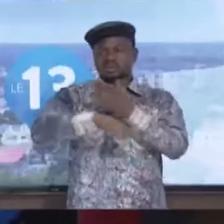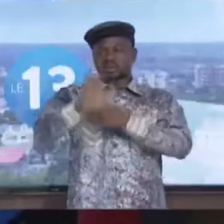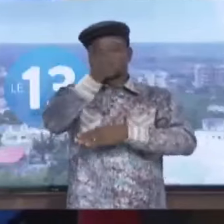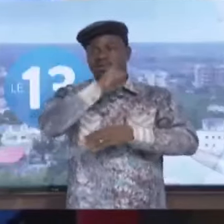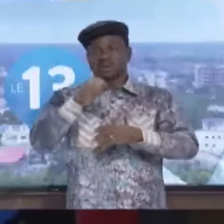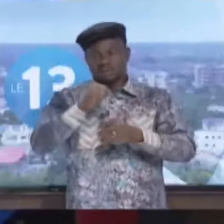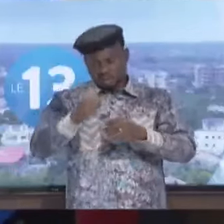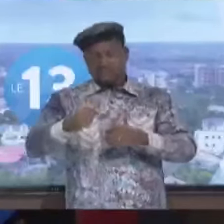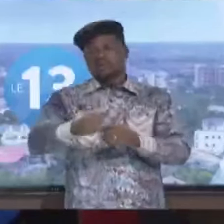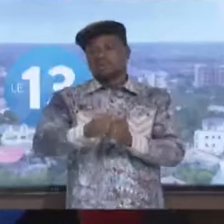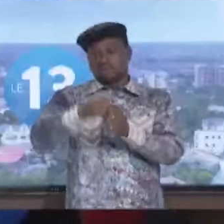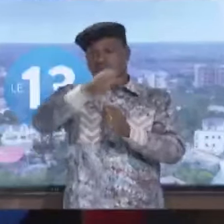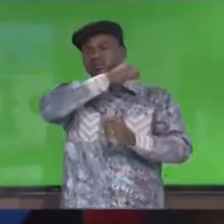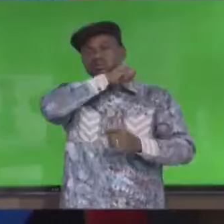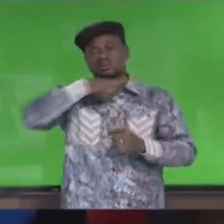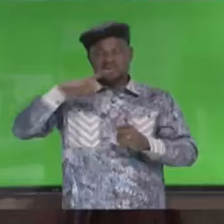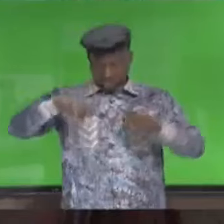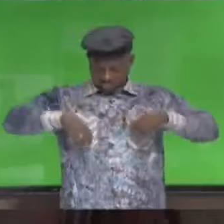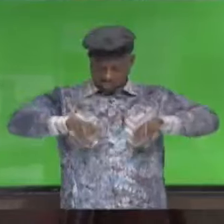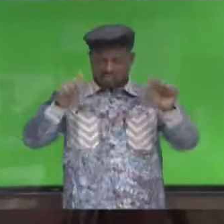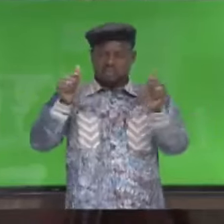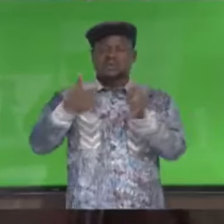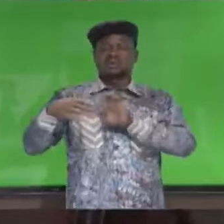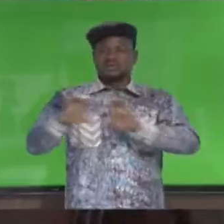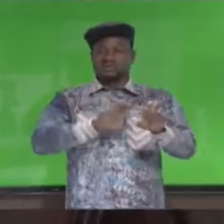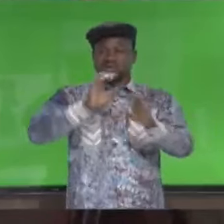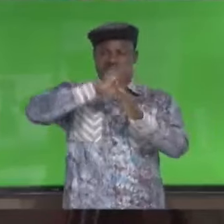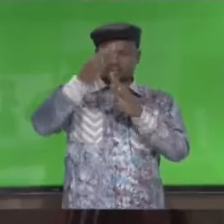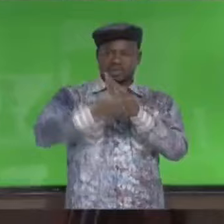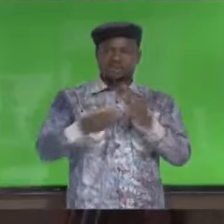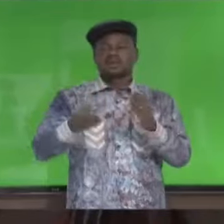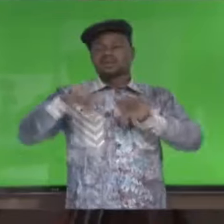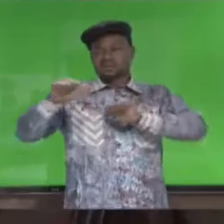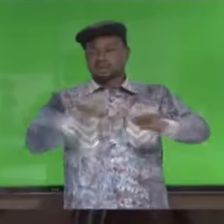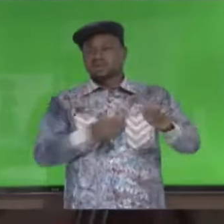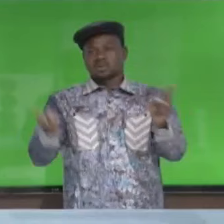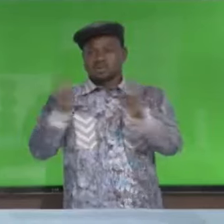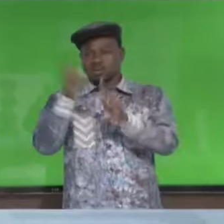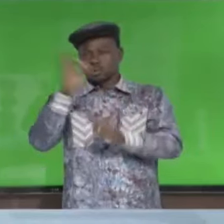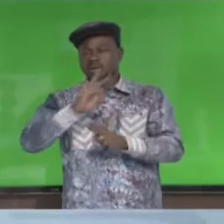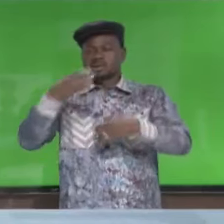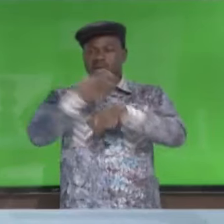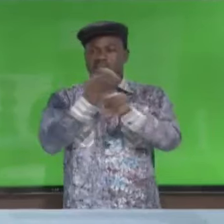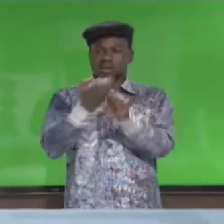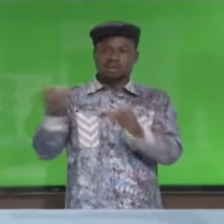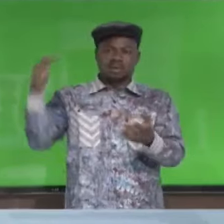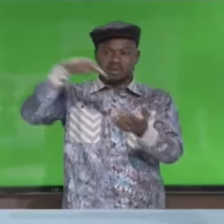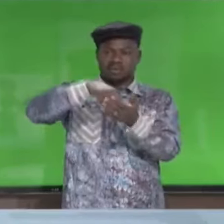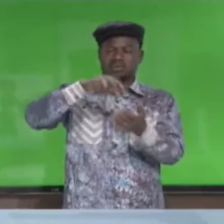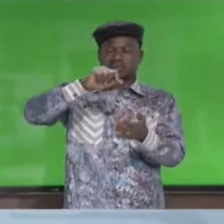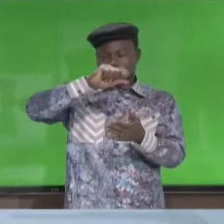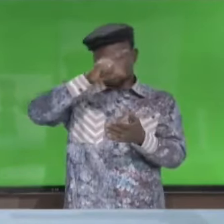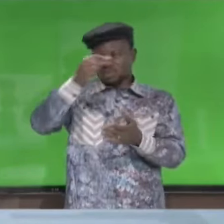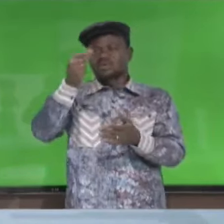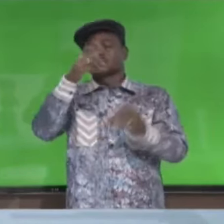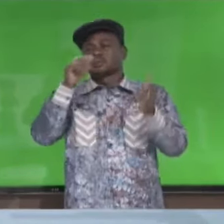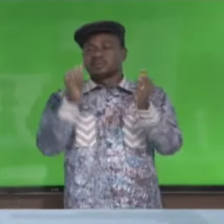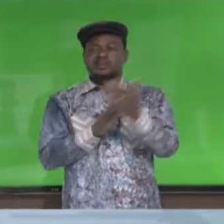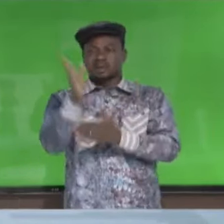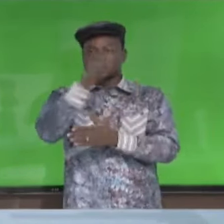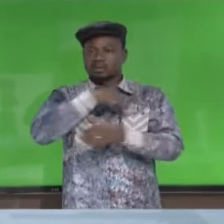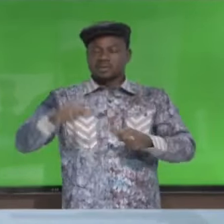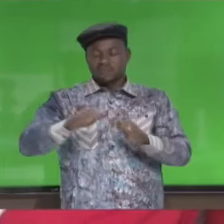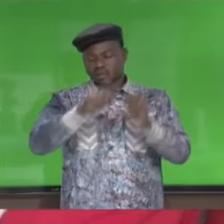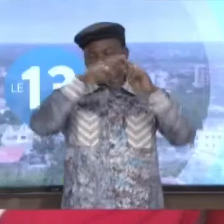progresse et le bilan de ses activités au Burkina Faso. Créé en 2020 par un consortium d'associations et